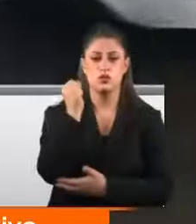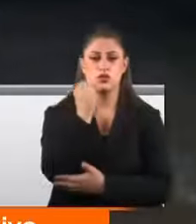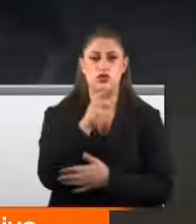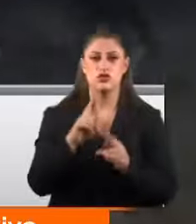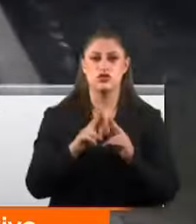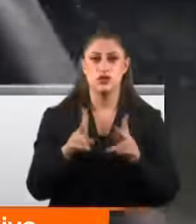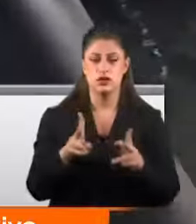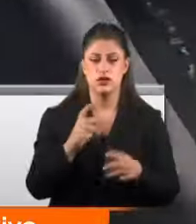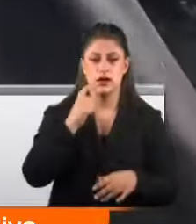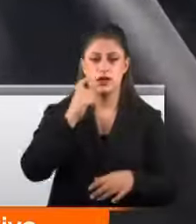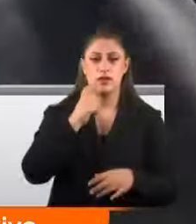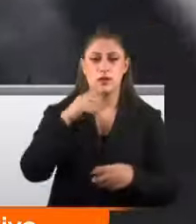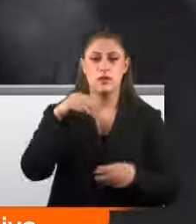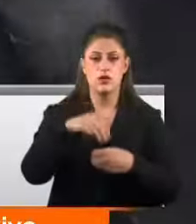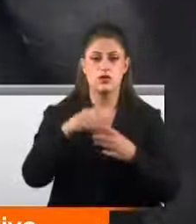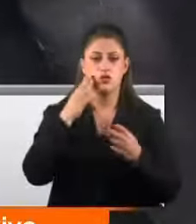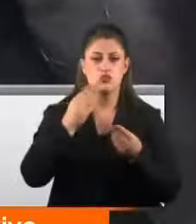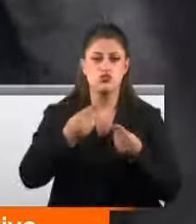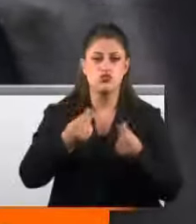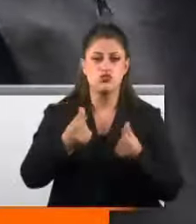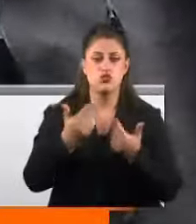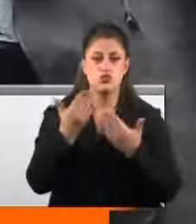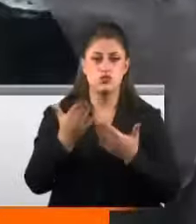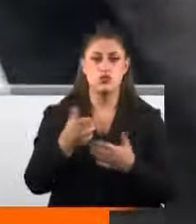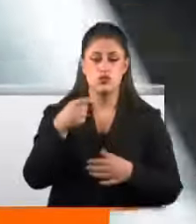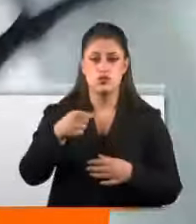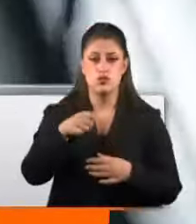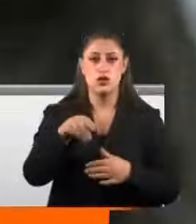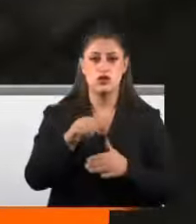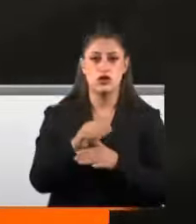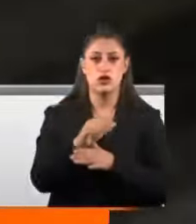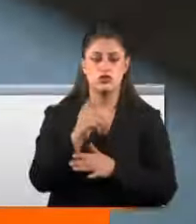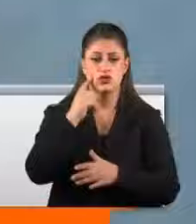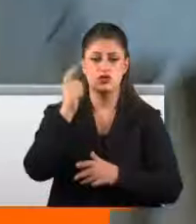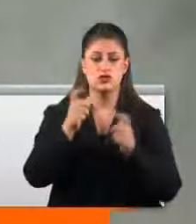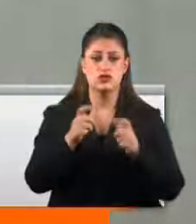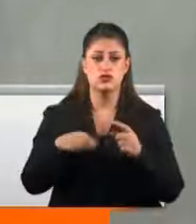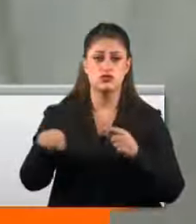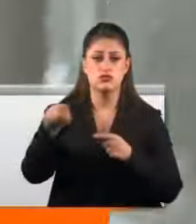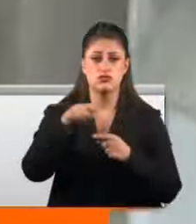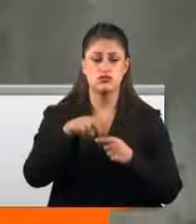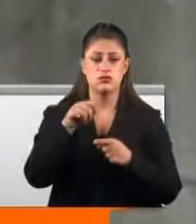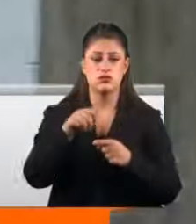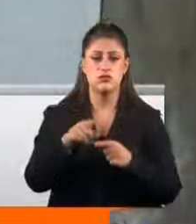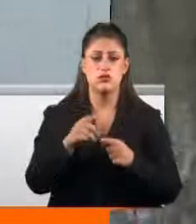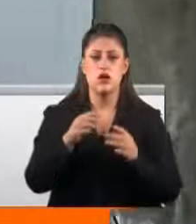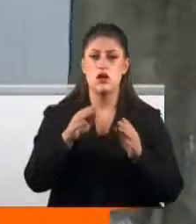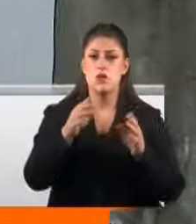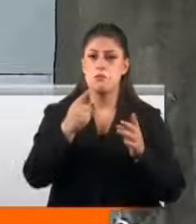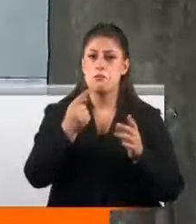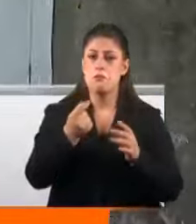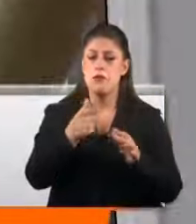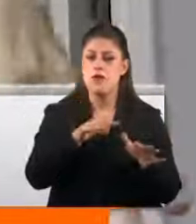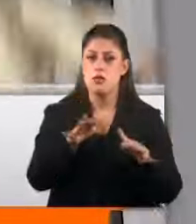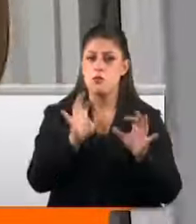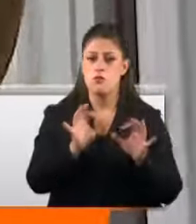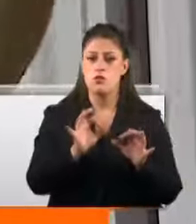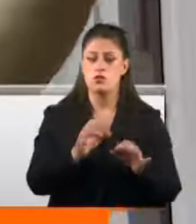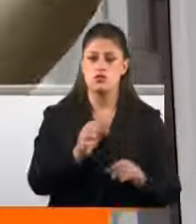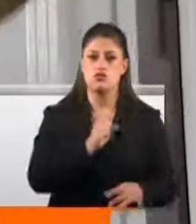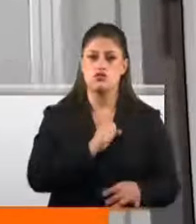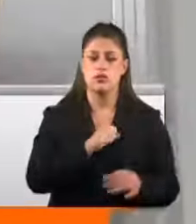çatlamış, demirlerse çürümüş vaziyette. İşte burada yaşayan onlarca kişi ise olası bir deprem için tedirgin. Bizden